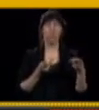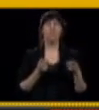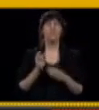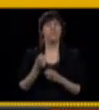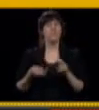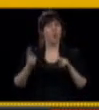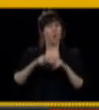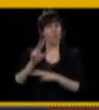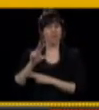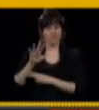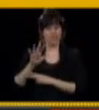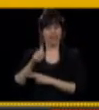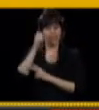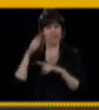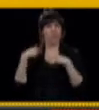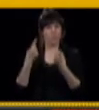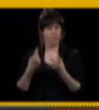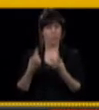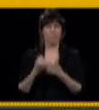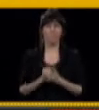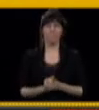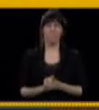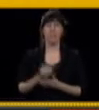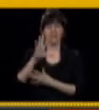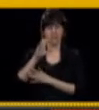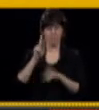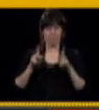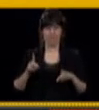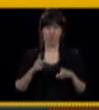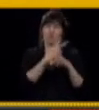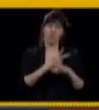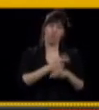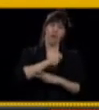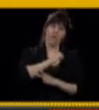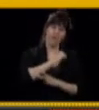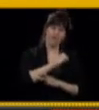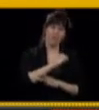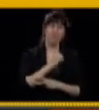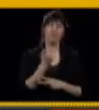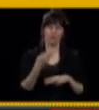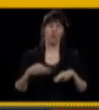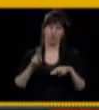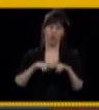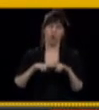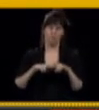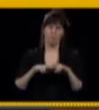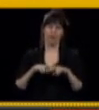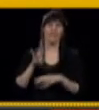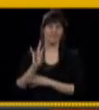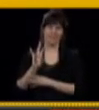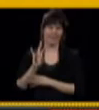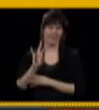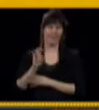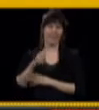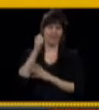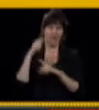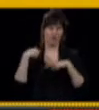35 on a cinquante personnes aux soins intensifs c'est une augmentation de 7